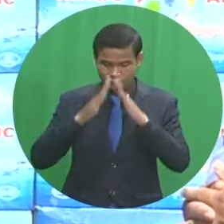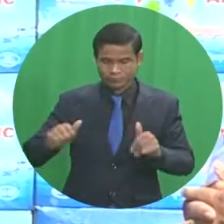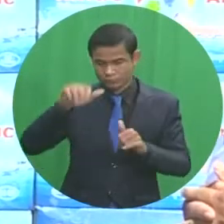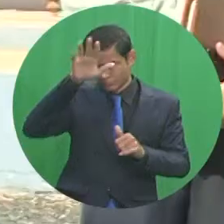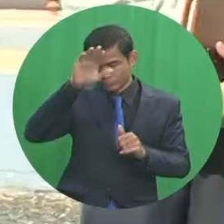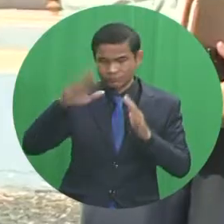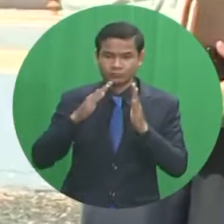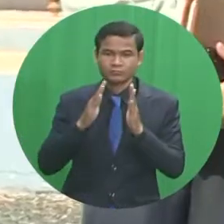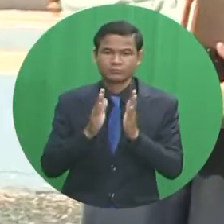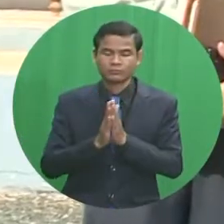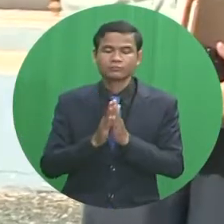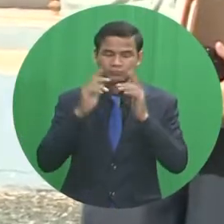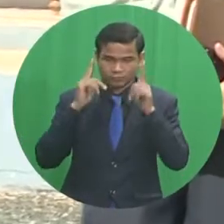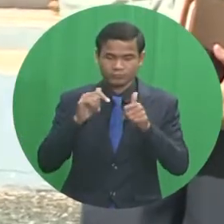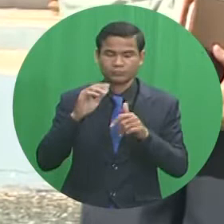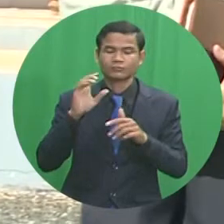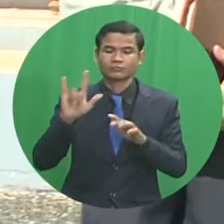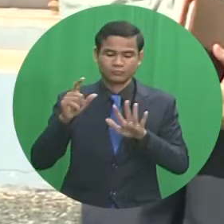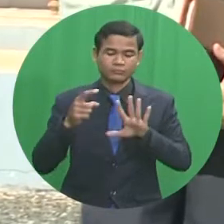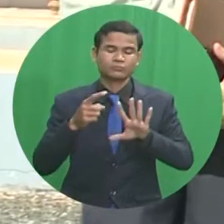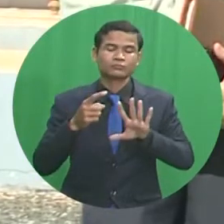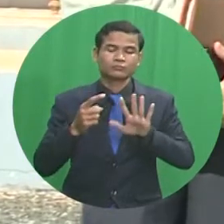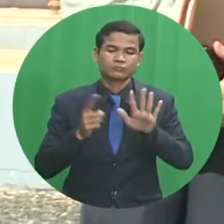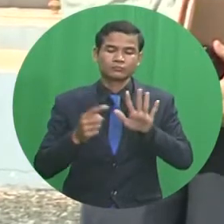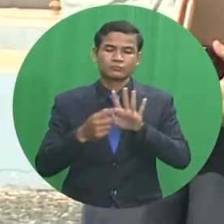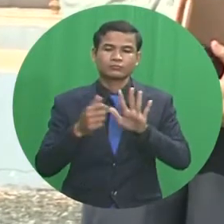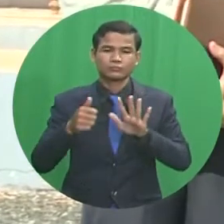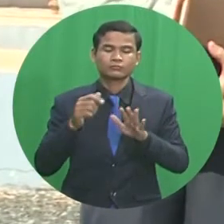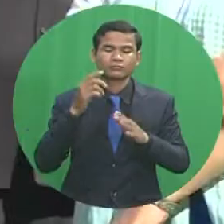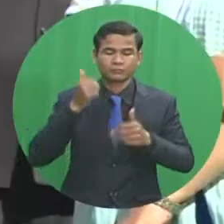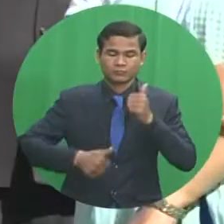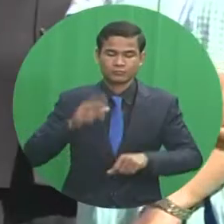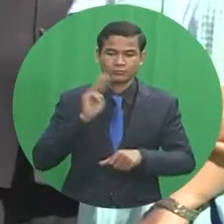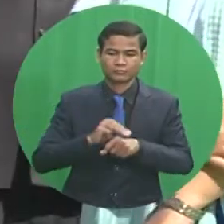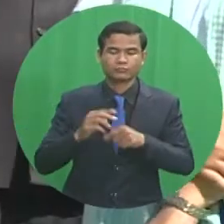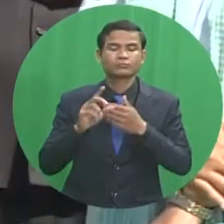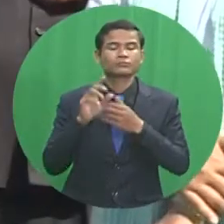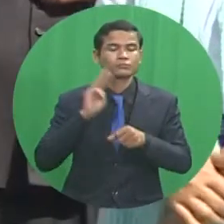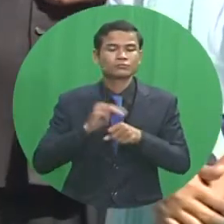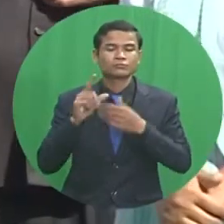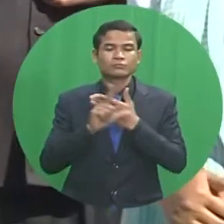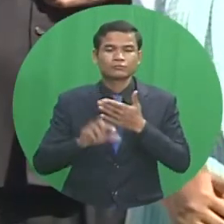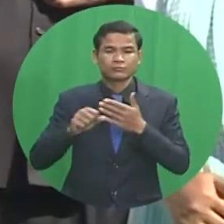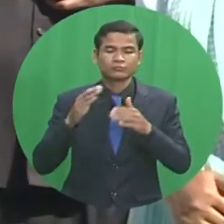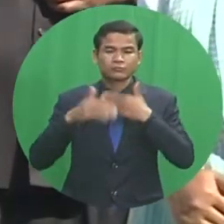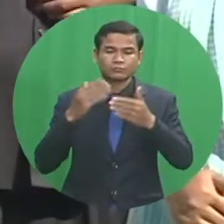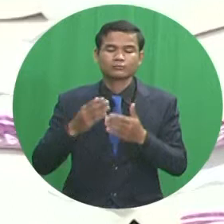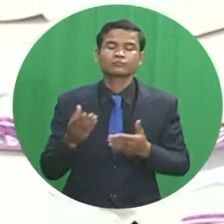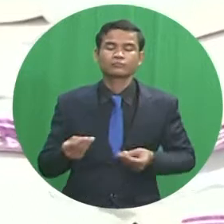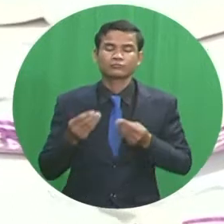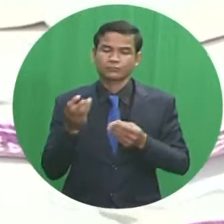អាដាមបណ្ឌិតសភីចាអុក្រាបុនរដ្ឋមន្ត្រីក្រសួងអភិវឌ្ឍជនបទដែលបានជួយបឋមអង្គរចំនួន140